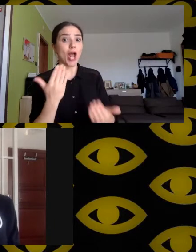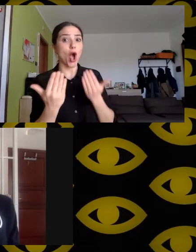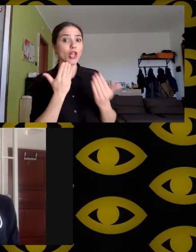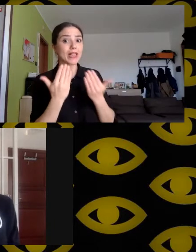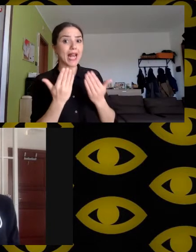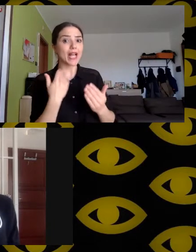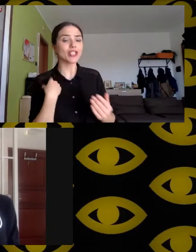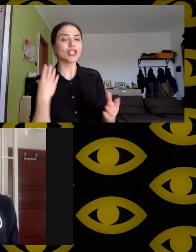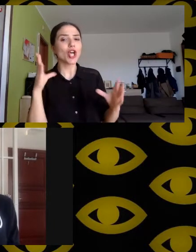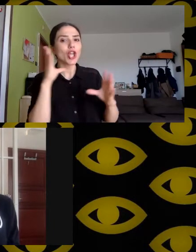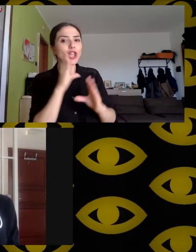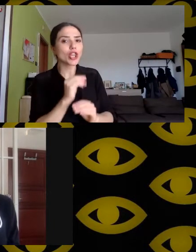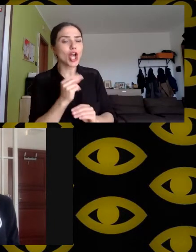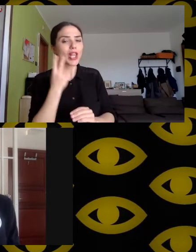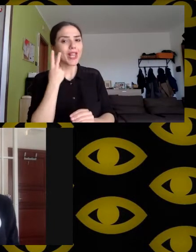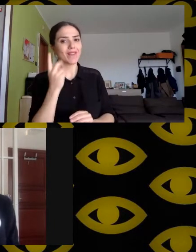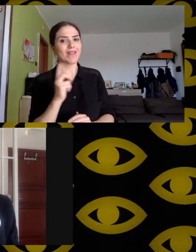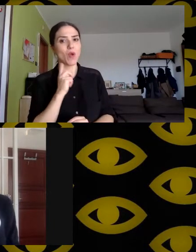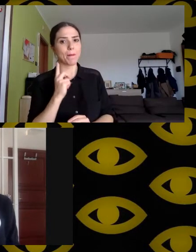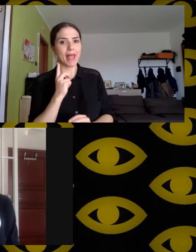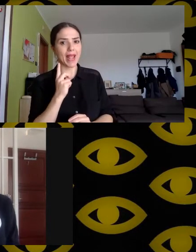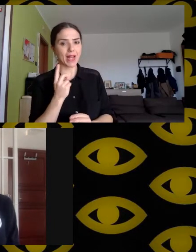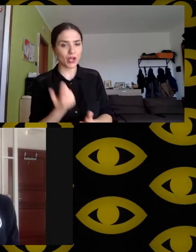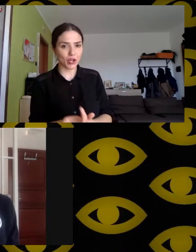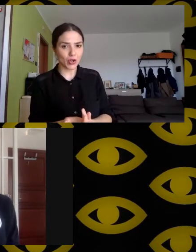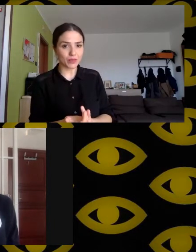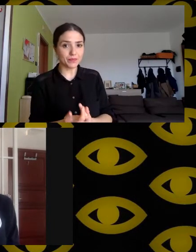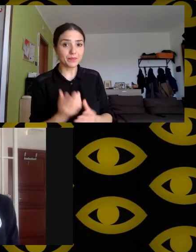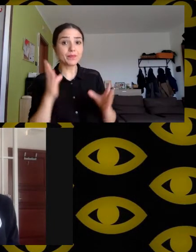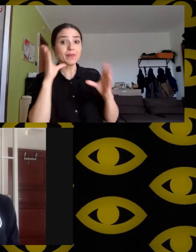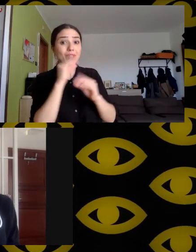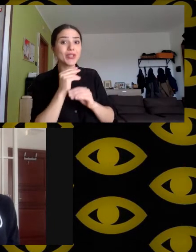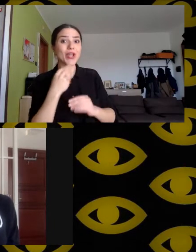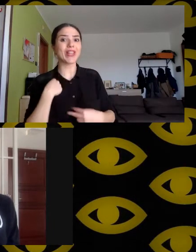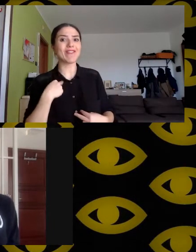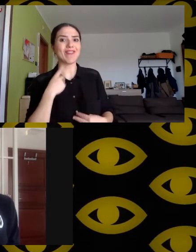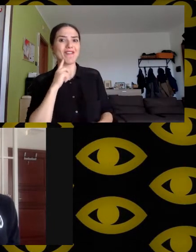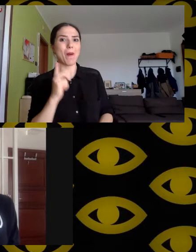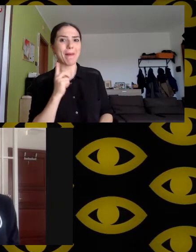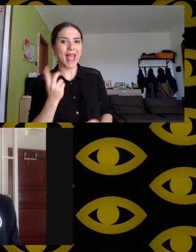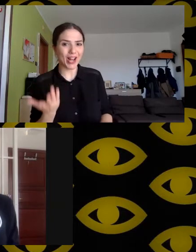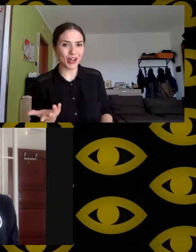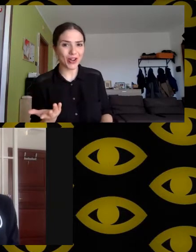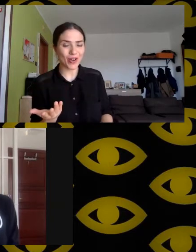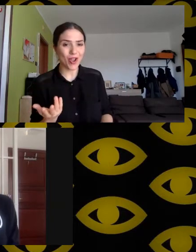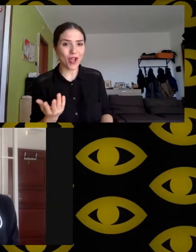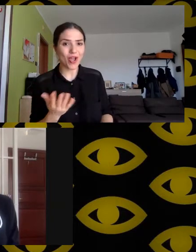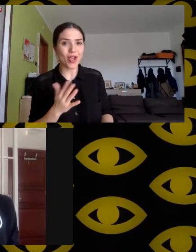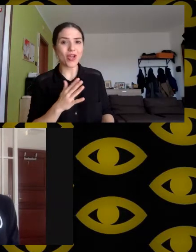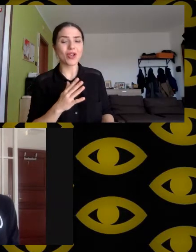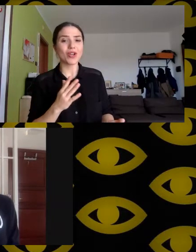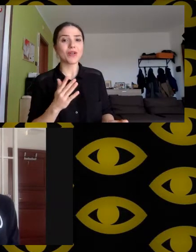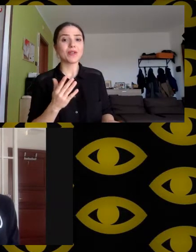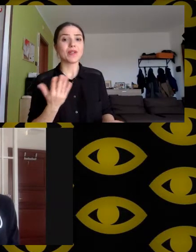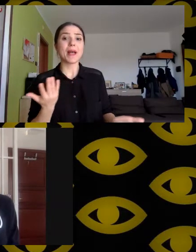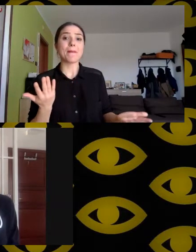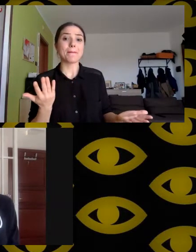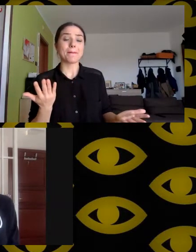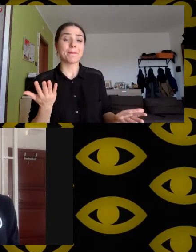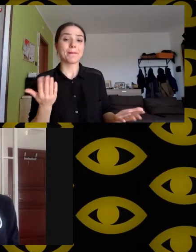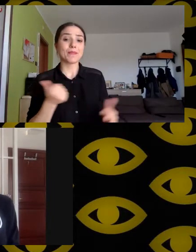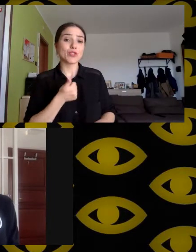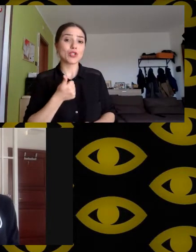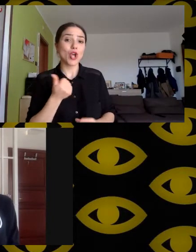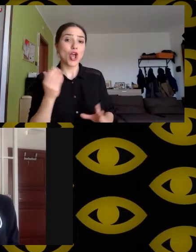e quindi riuscivo a in adolescenza a vivere meglio di notte che di giorno, solo che chiaramente